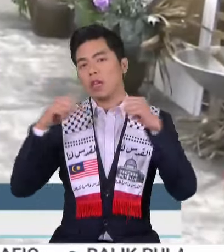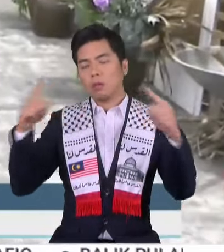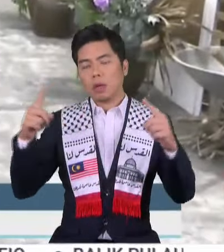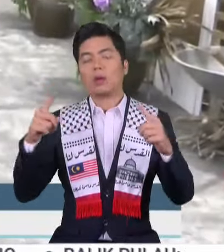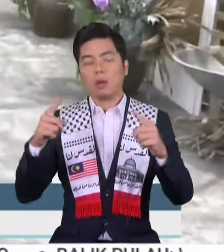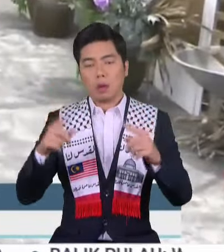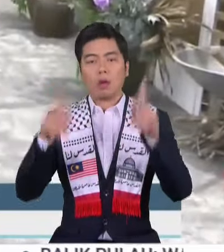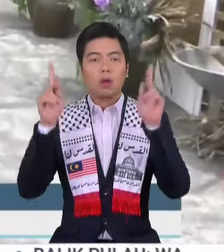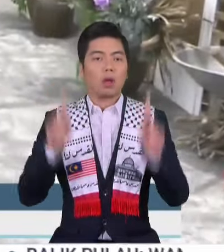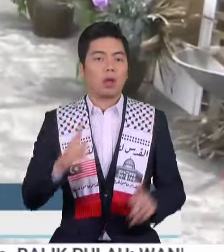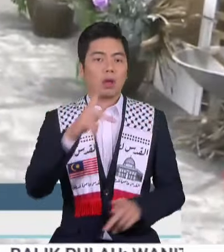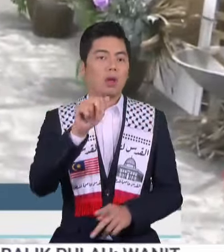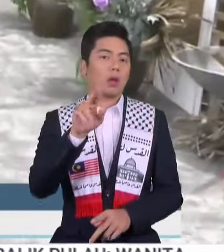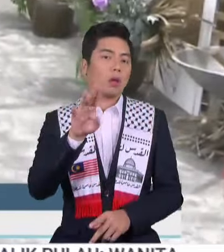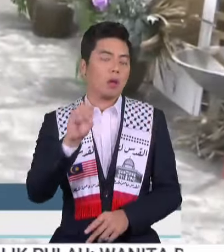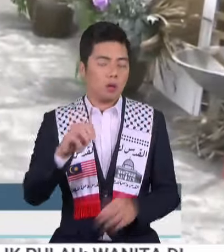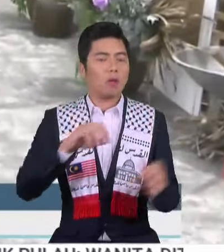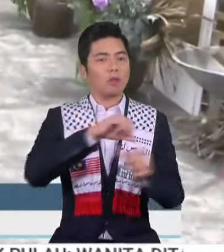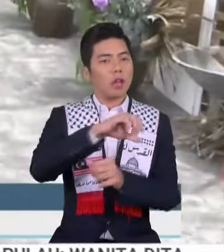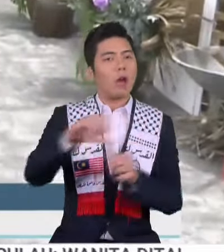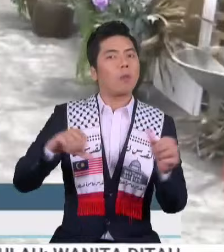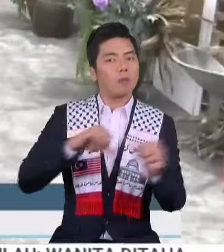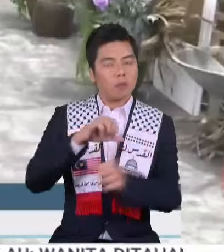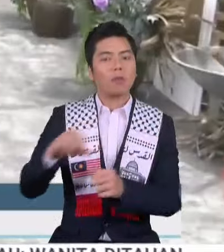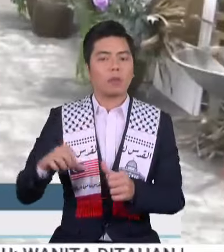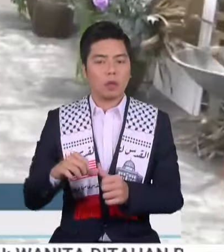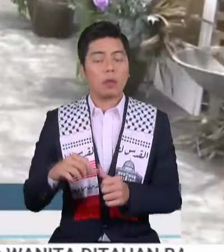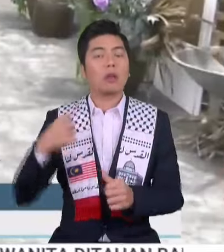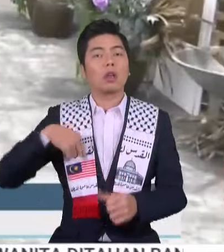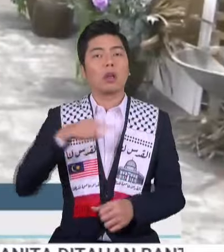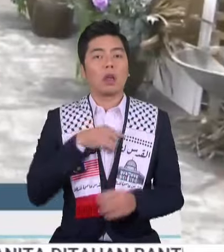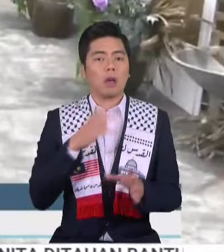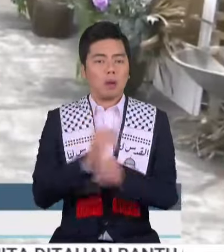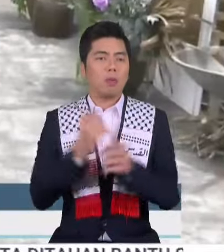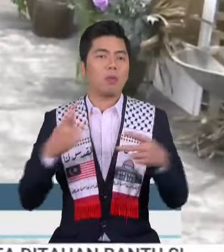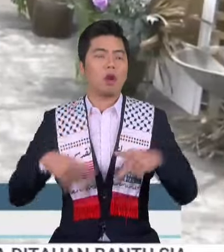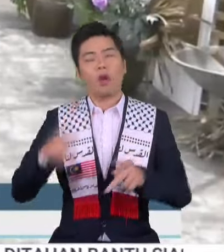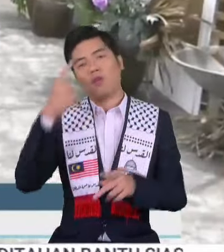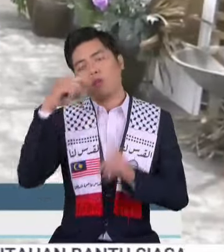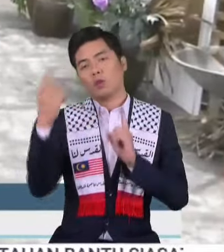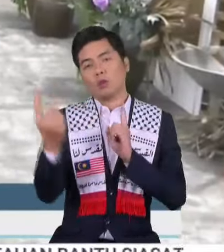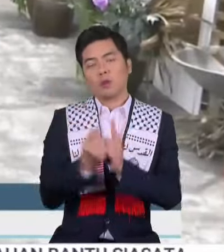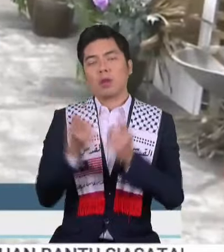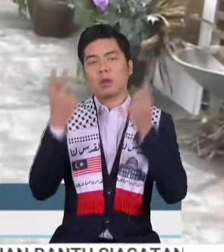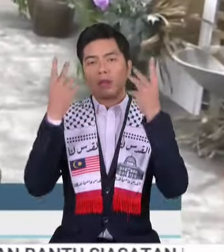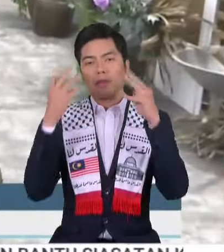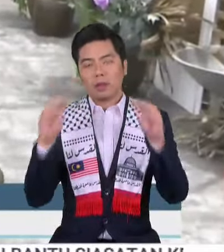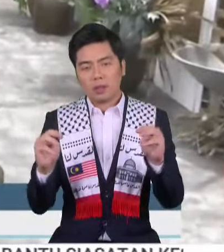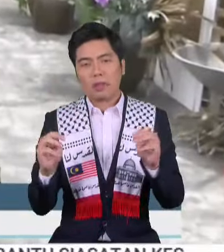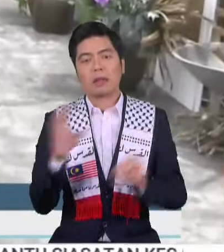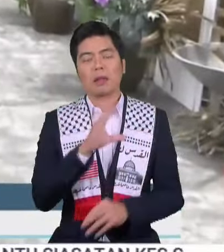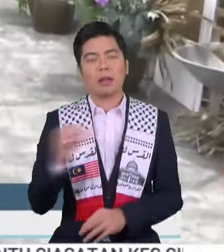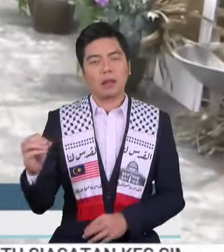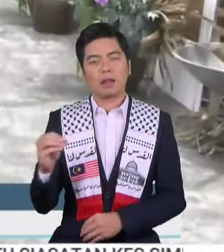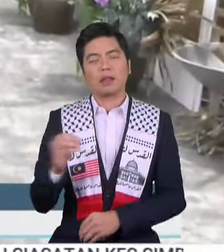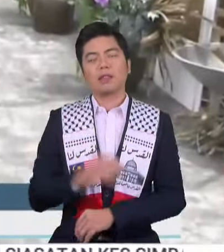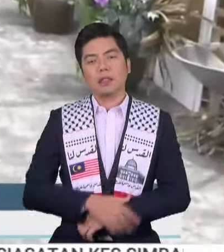yang bercampur atau majmukan. Jadi selain itu juga kita dapat peluang bertemu dengan Perdana Menteri sendiri yang amat berhormat dan juga kita